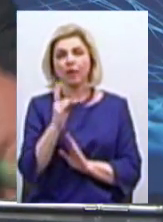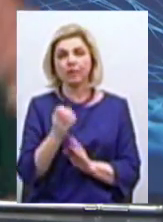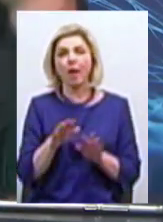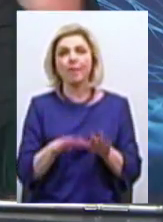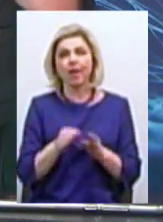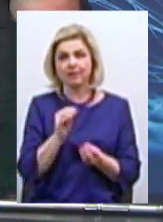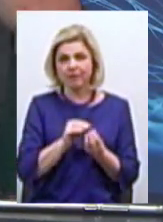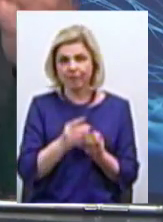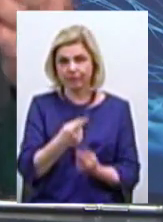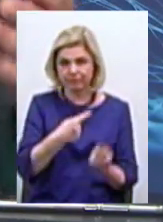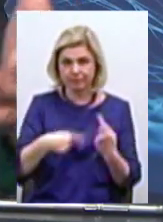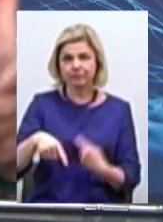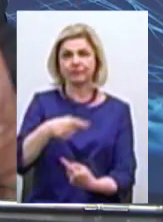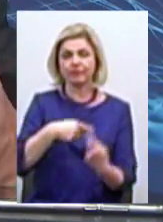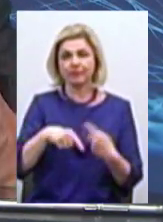місце,